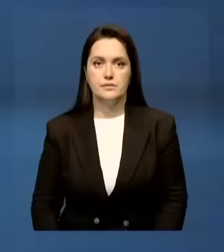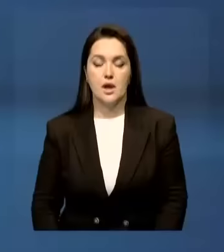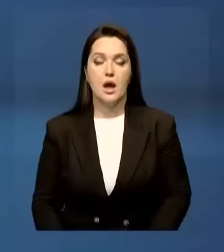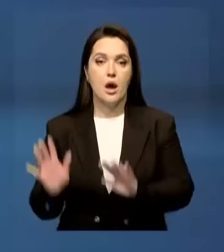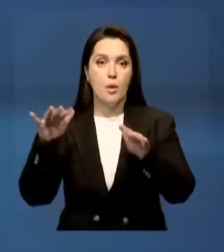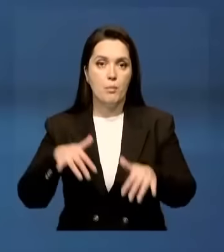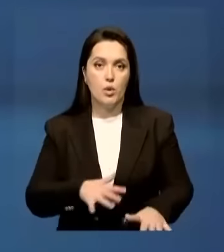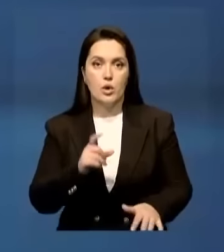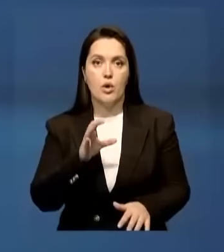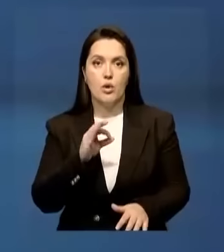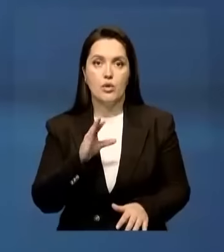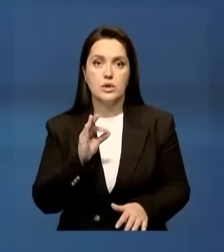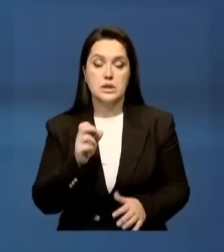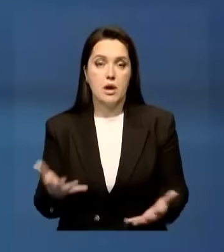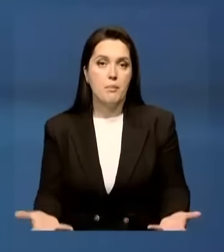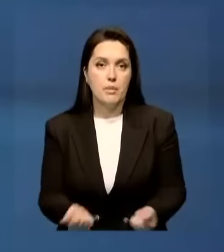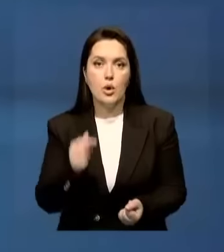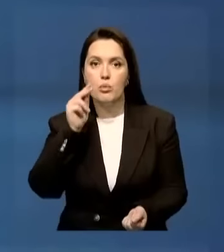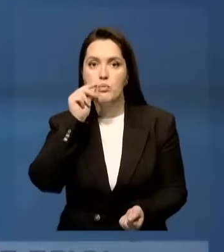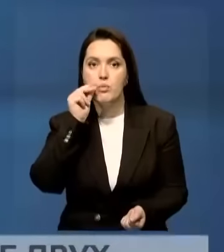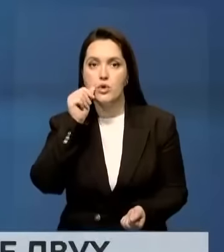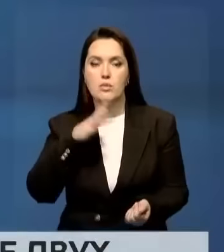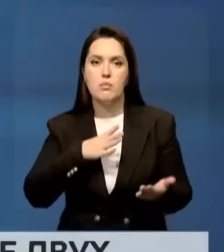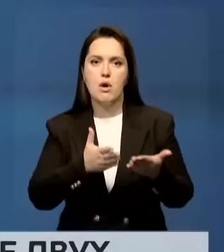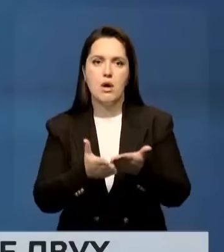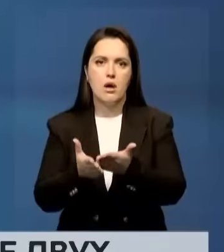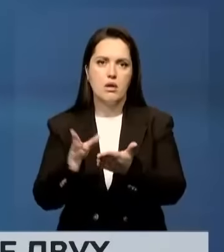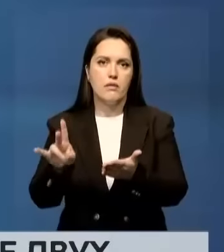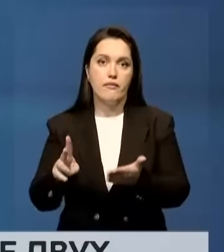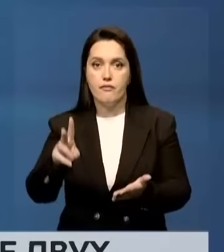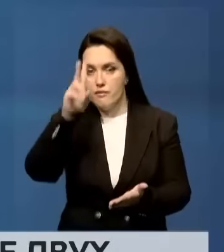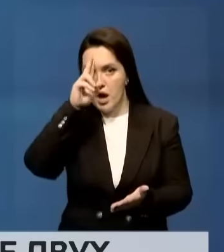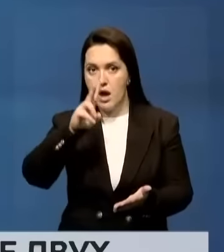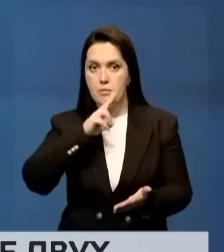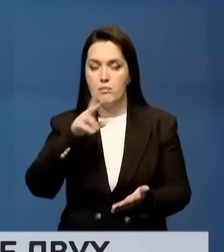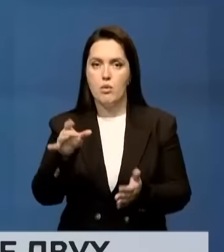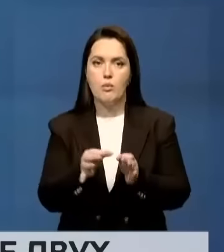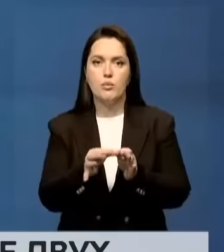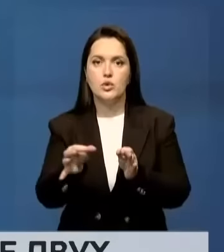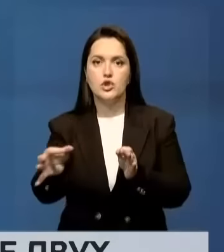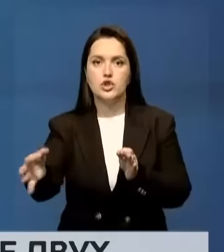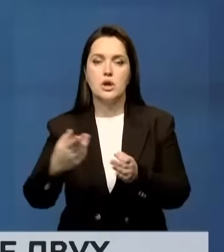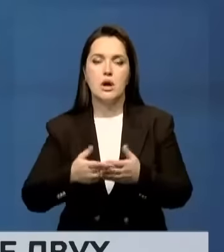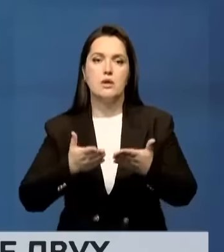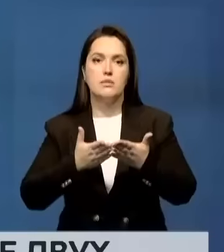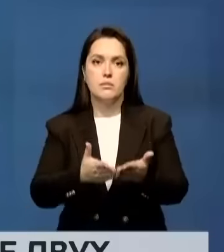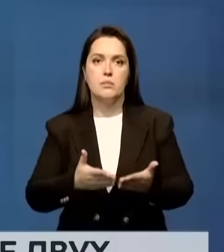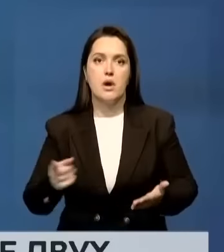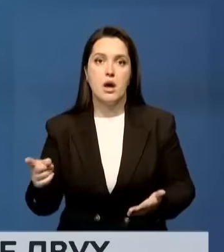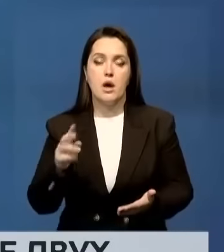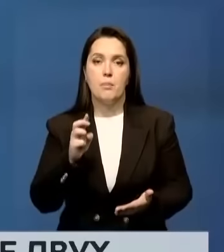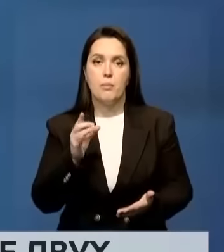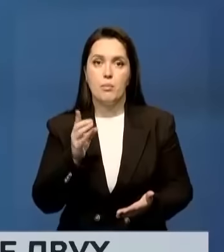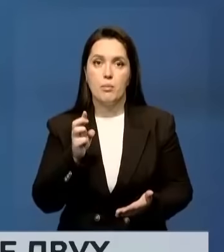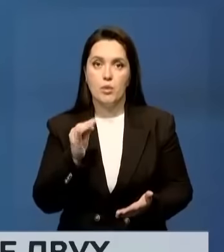В Охотском море спасли мужчину, который дрейфовал в лодке больше 2 месяцев. В путешествие на катамаране житель Бурятии вместе